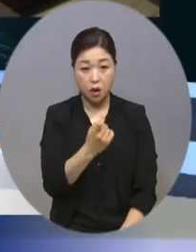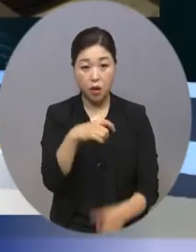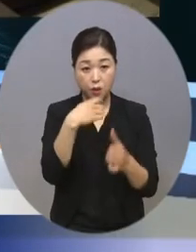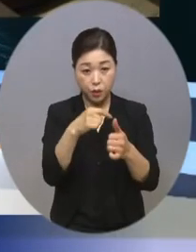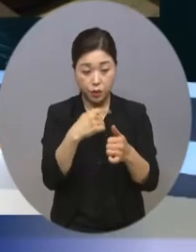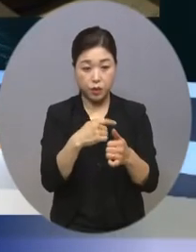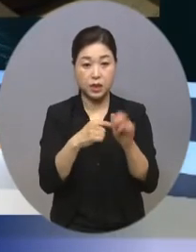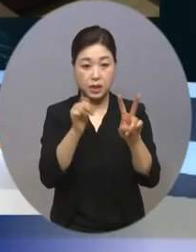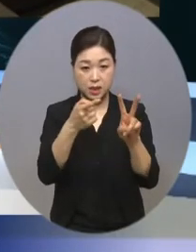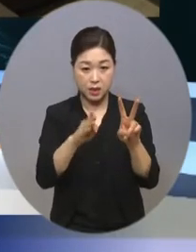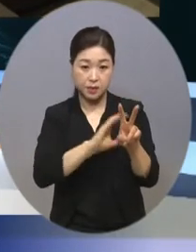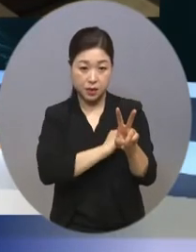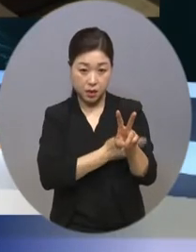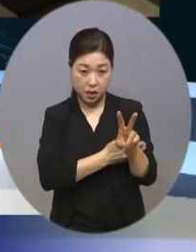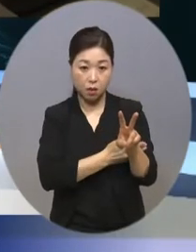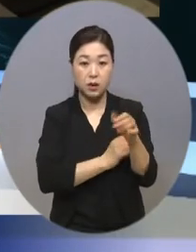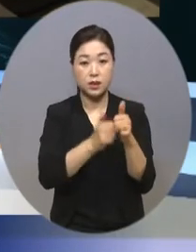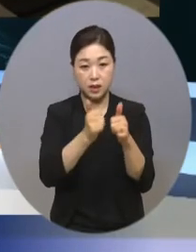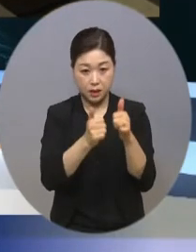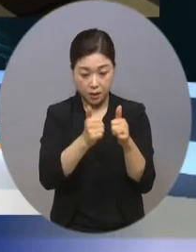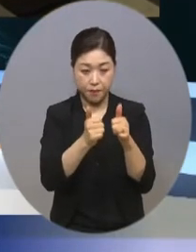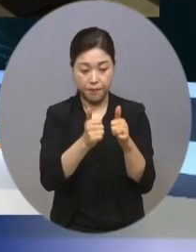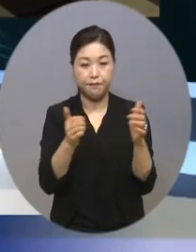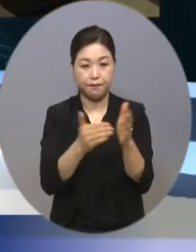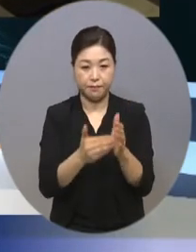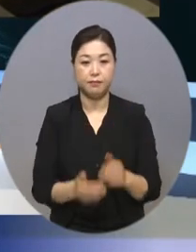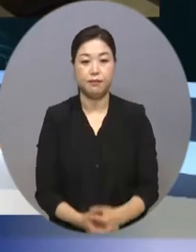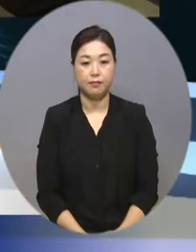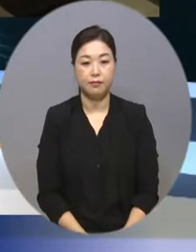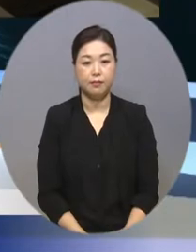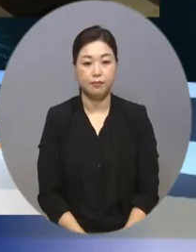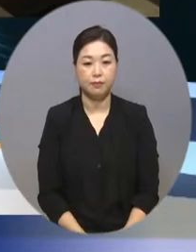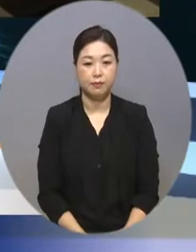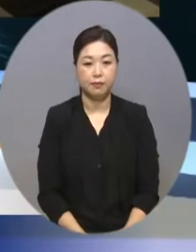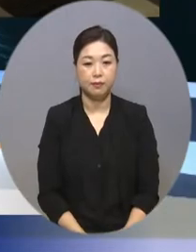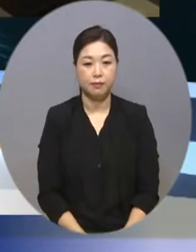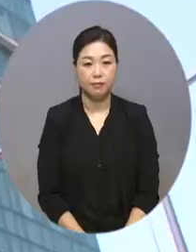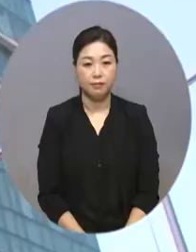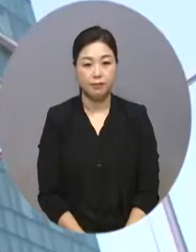2급 자격시험이 치러졌습니다. 보도에 황병양 기자입니다.